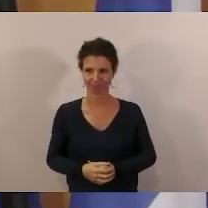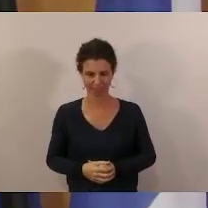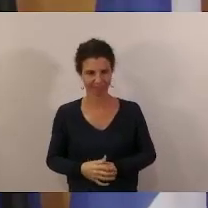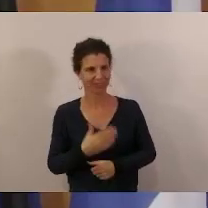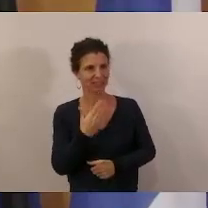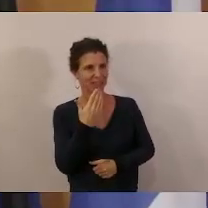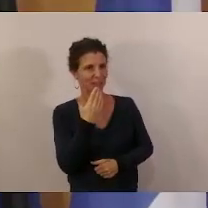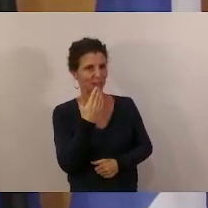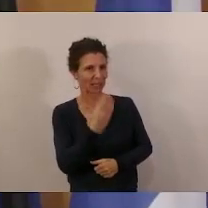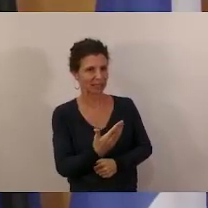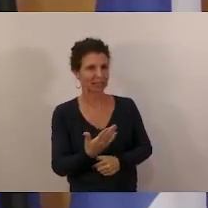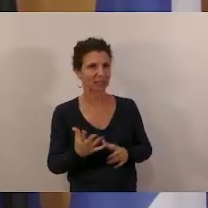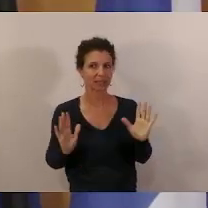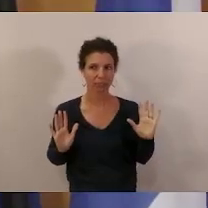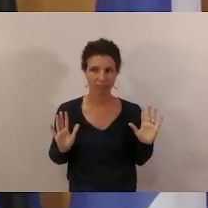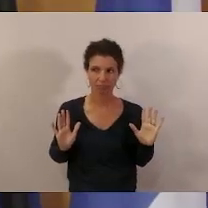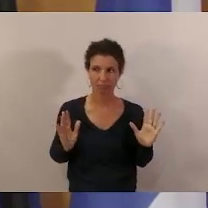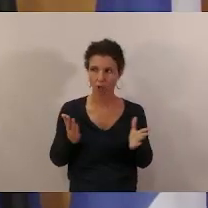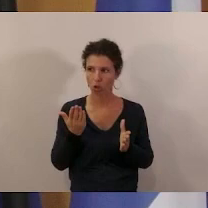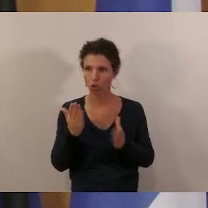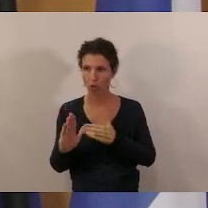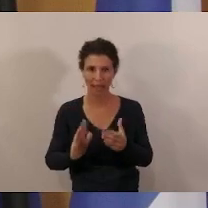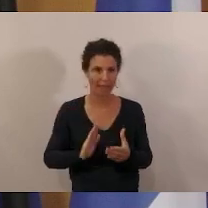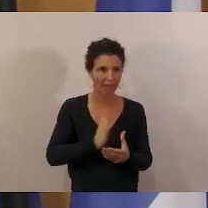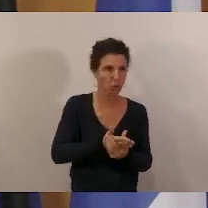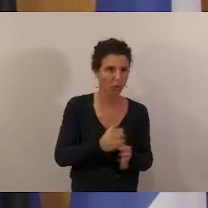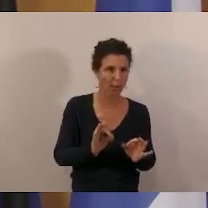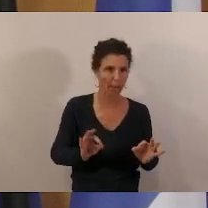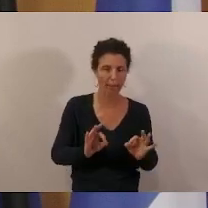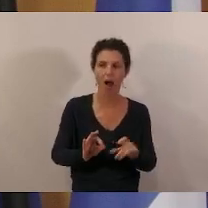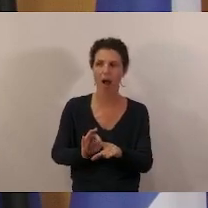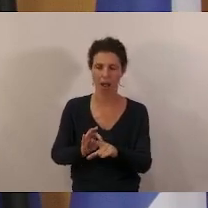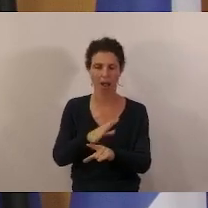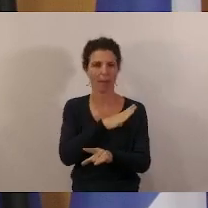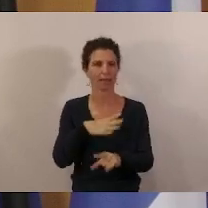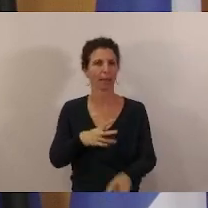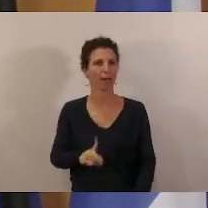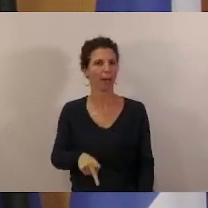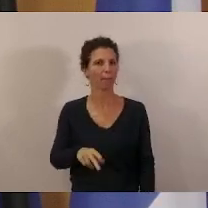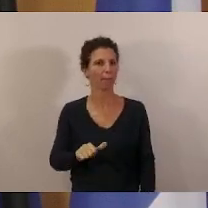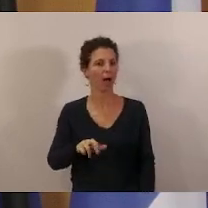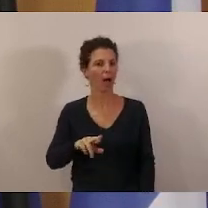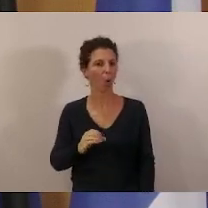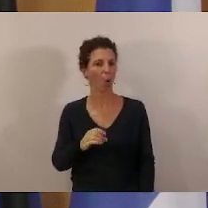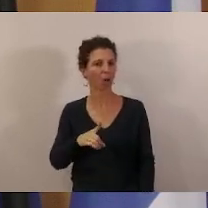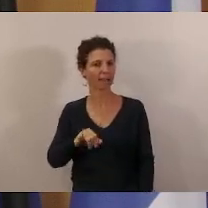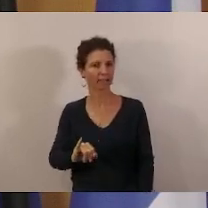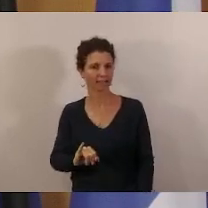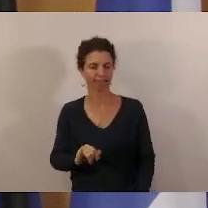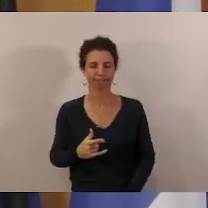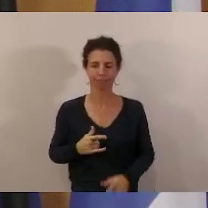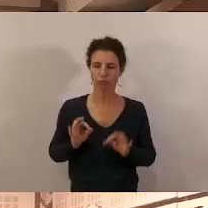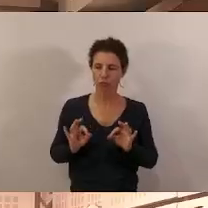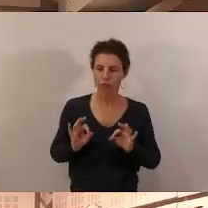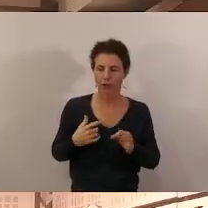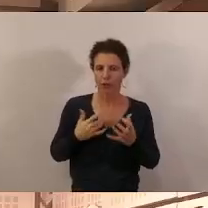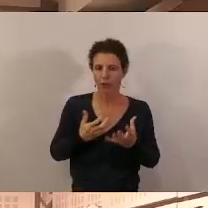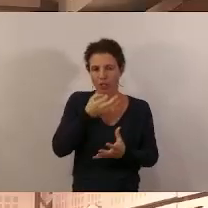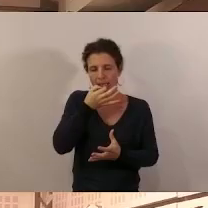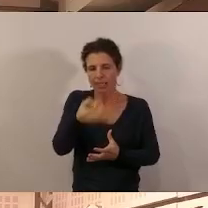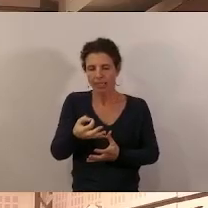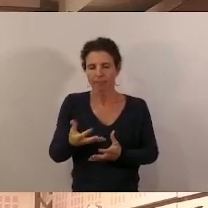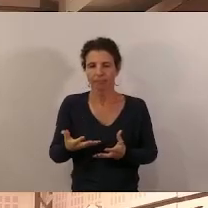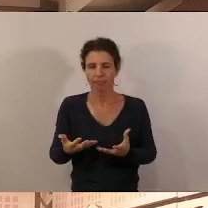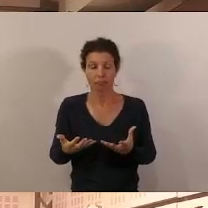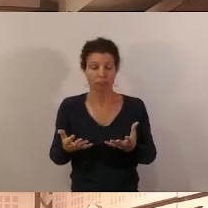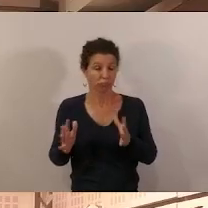Merci. S'il n'y a pas d'autres interventions, Madame Parodi. Si, voilà. Moi, ce que je voulais souligner aussi, c'est que j'ai